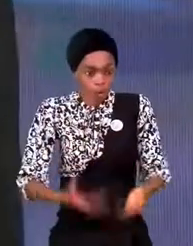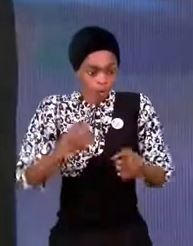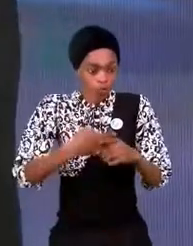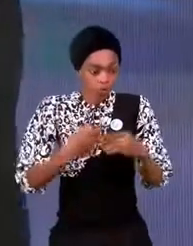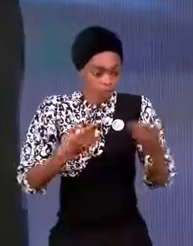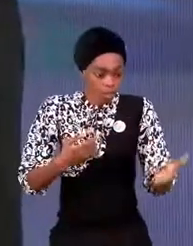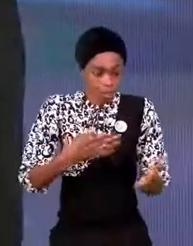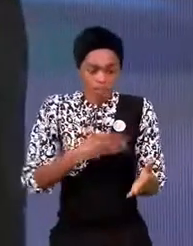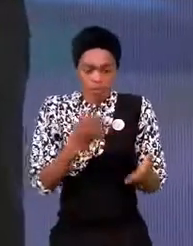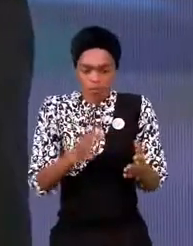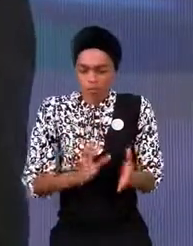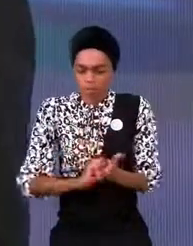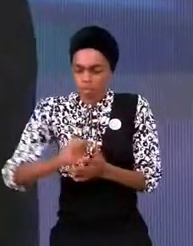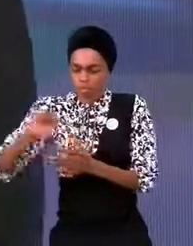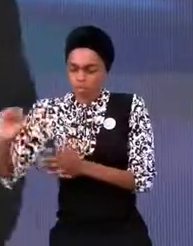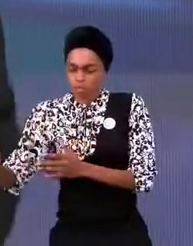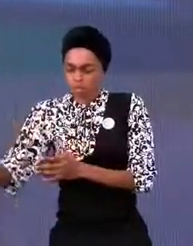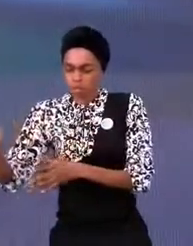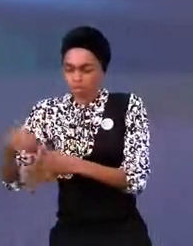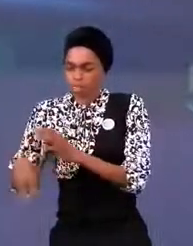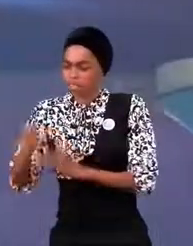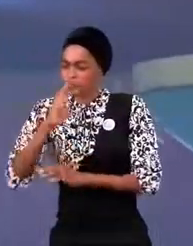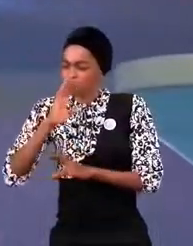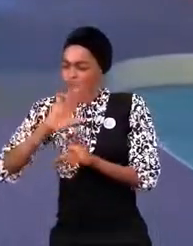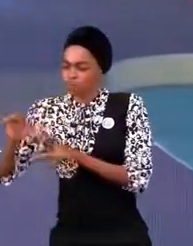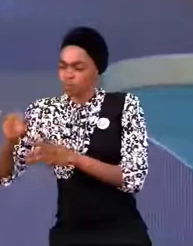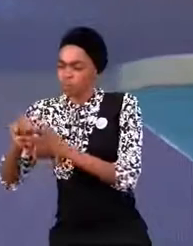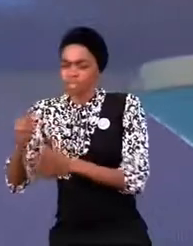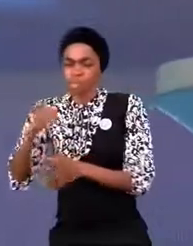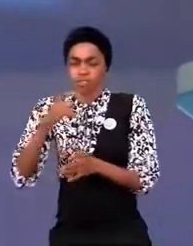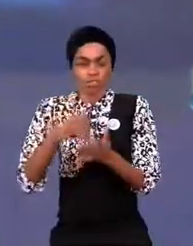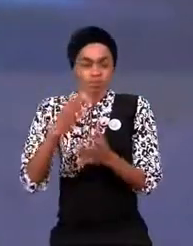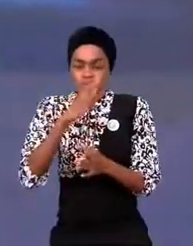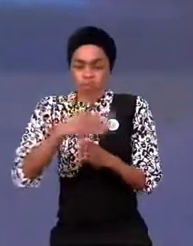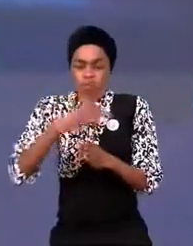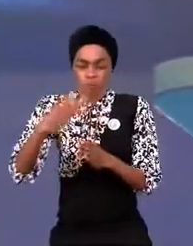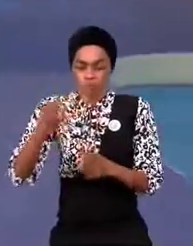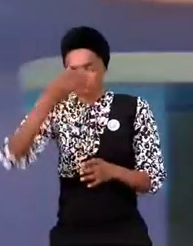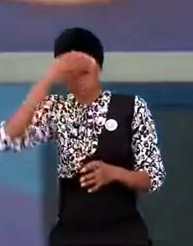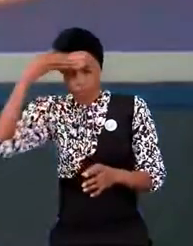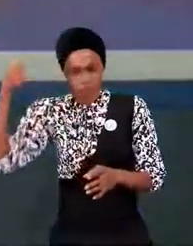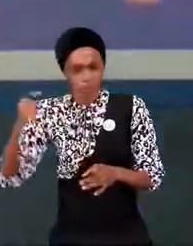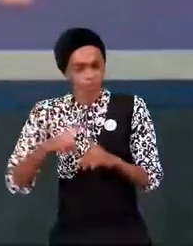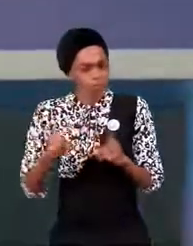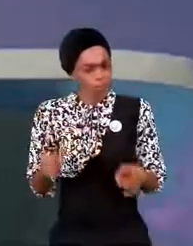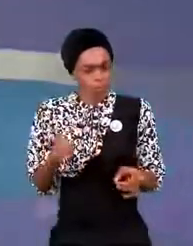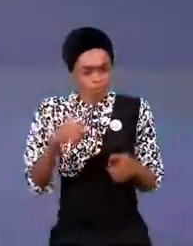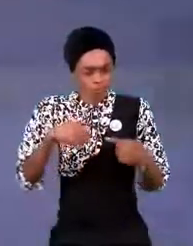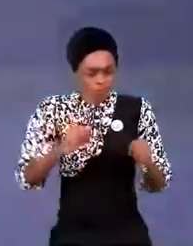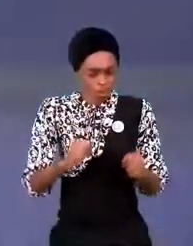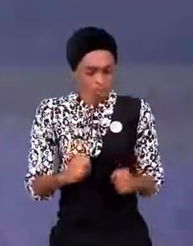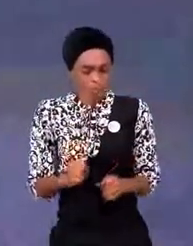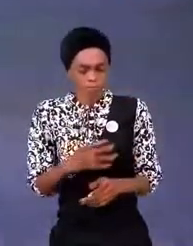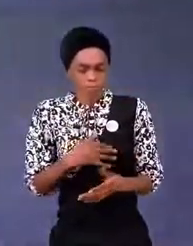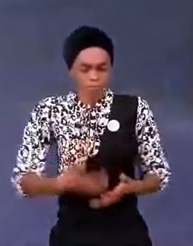dans la mer pour que cela soit totalement oublié, mais tu essaies, la chose est là, mais tu n'arrives pas à